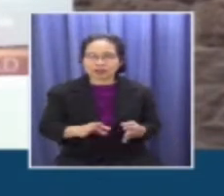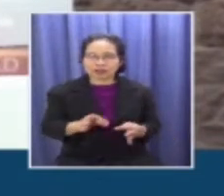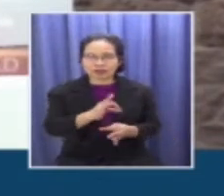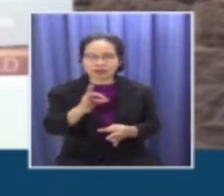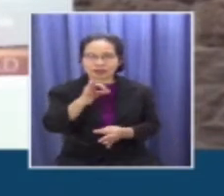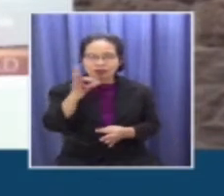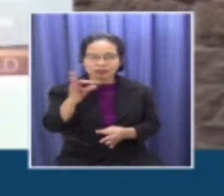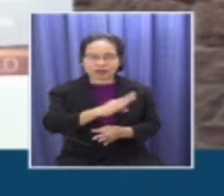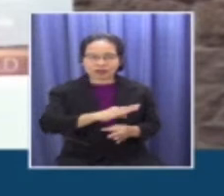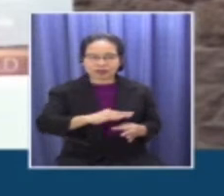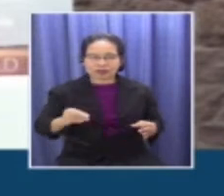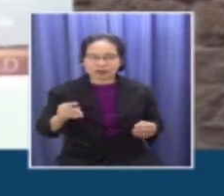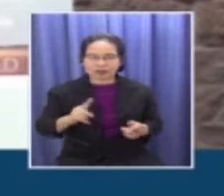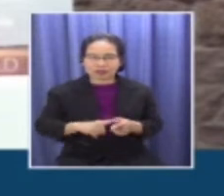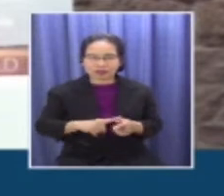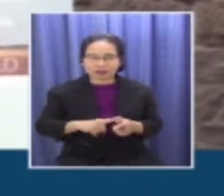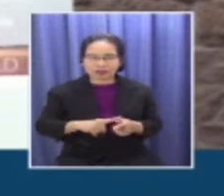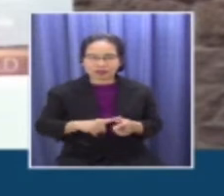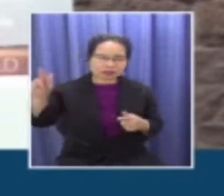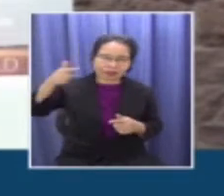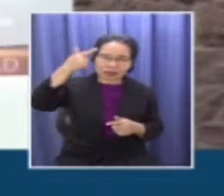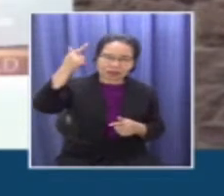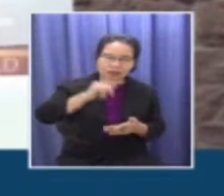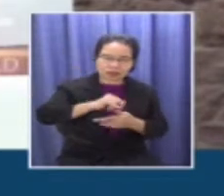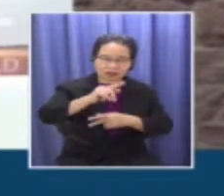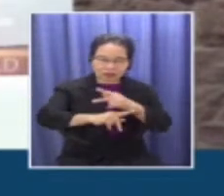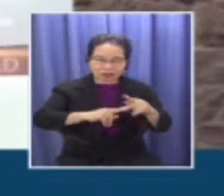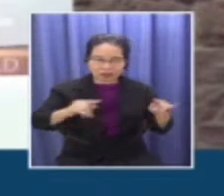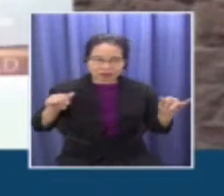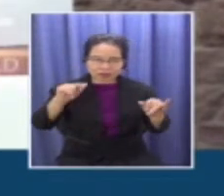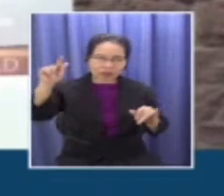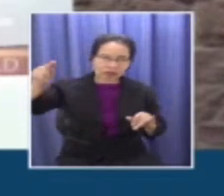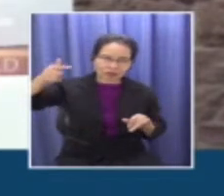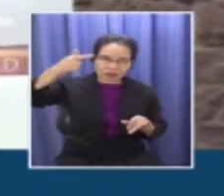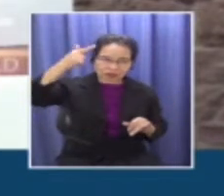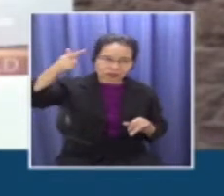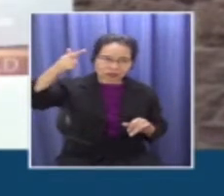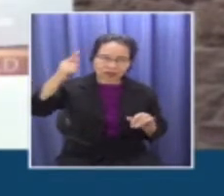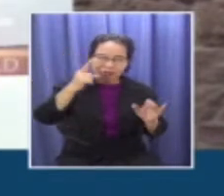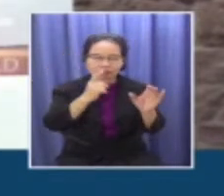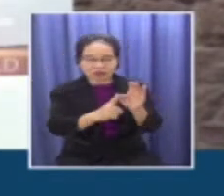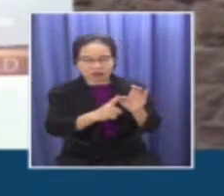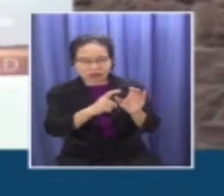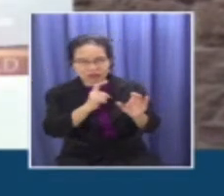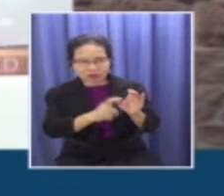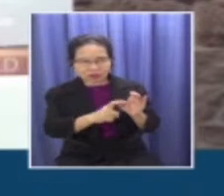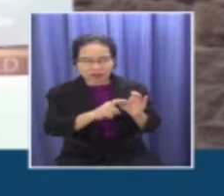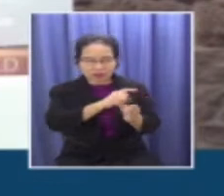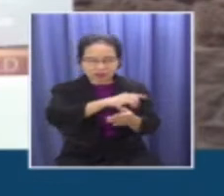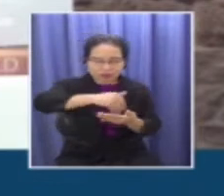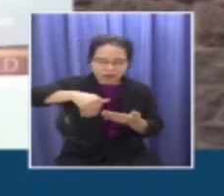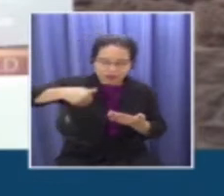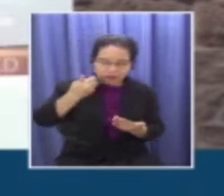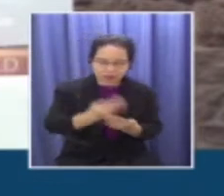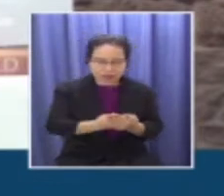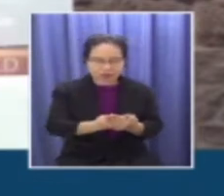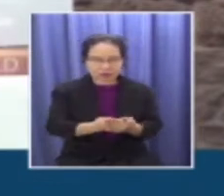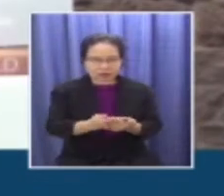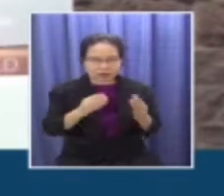wɔ Onyankopɔn nie no ma monkɔ ɛfiri sɛ wɔn aban tirimu ɛden sɛ NPA sukuufoɔ